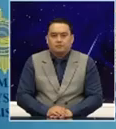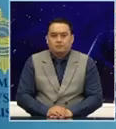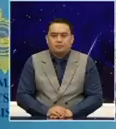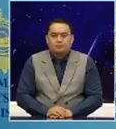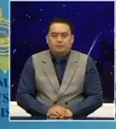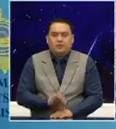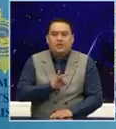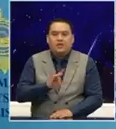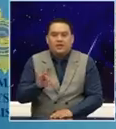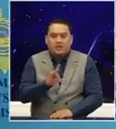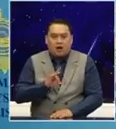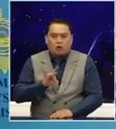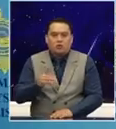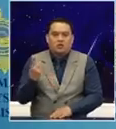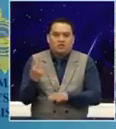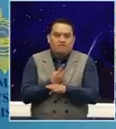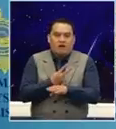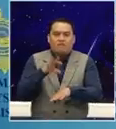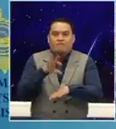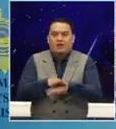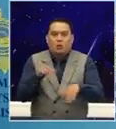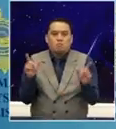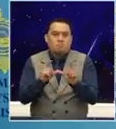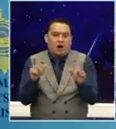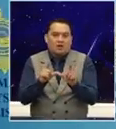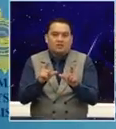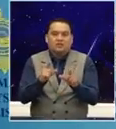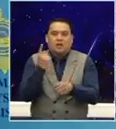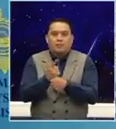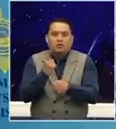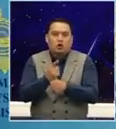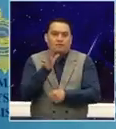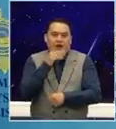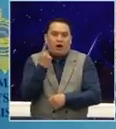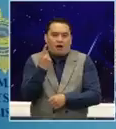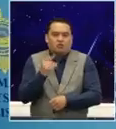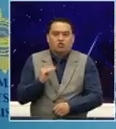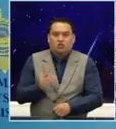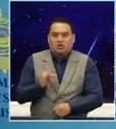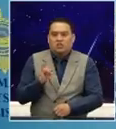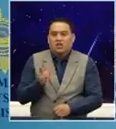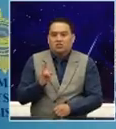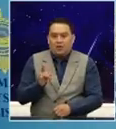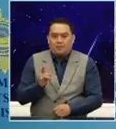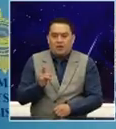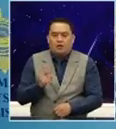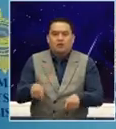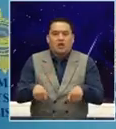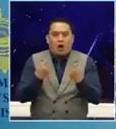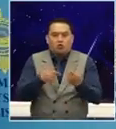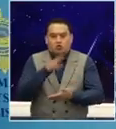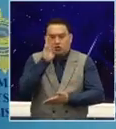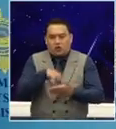В Белийском районе выявлено 2 факта торговли магазинами в неурочное время, 1 факт частного извоза, Нарушители привлечены